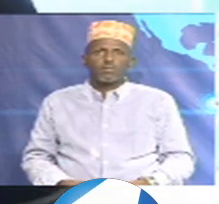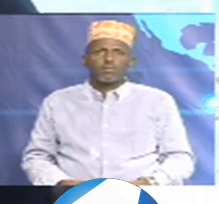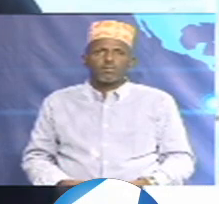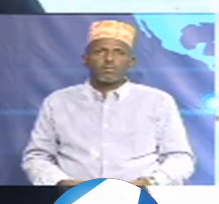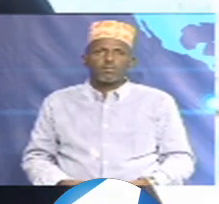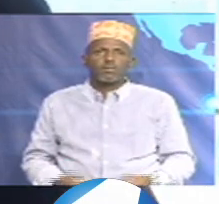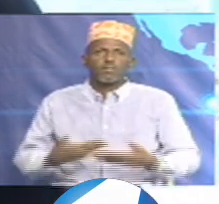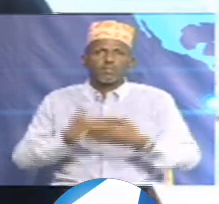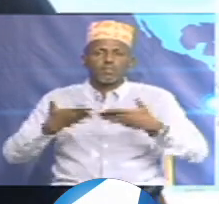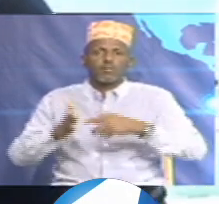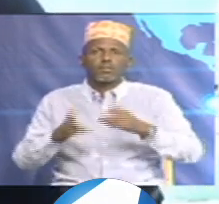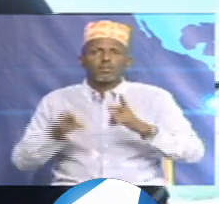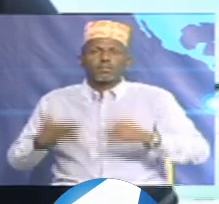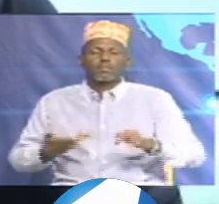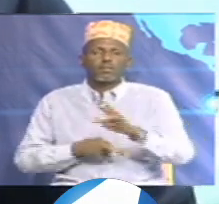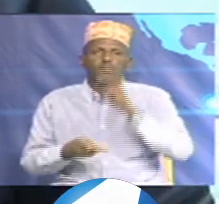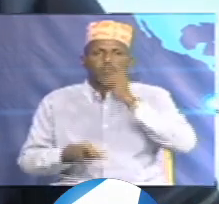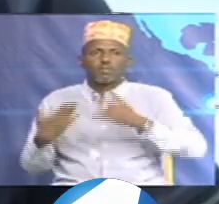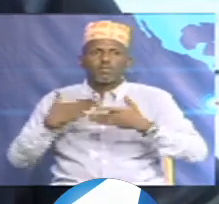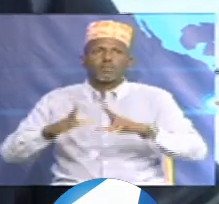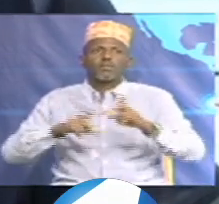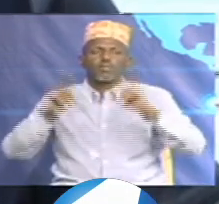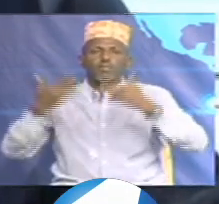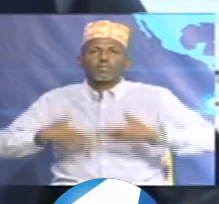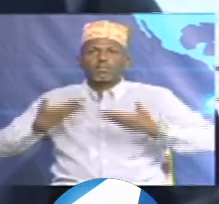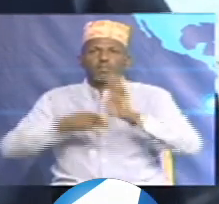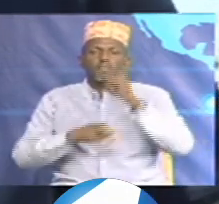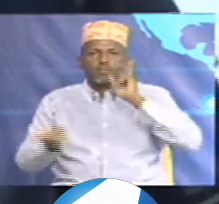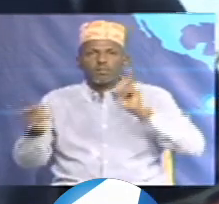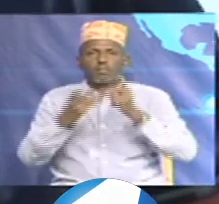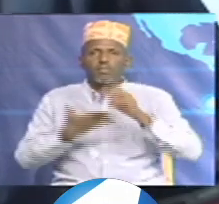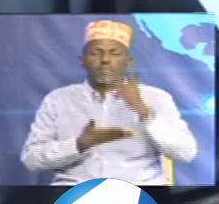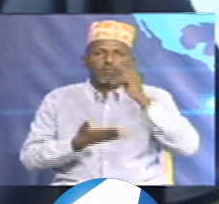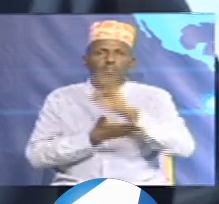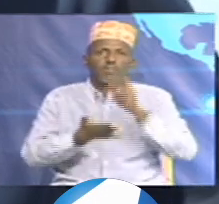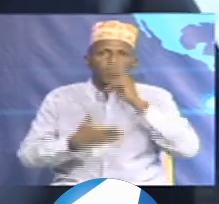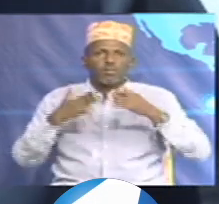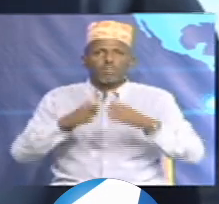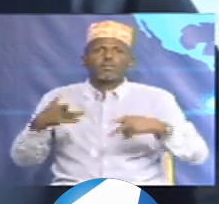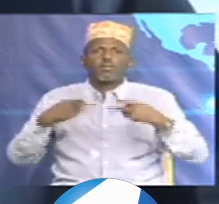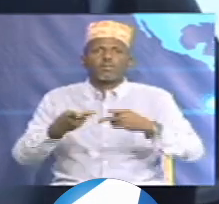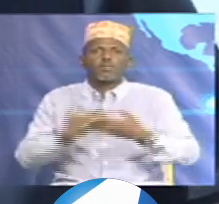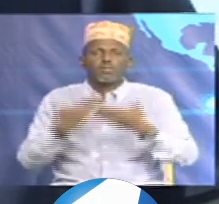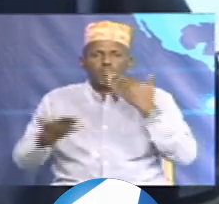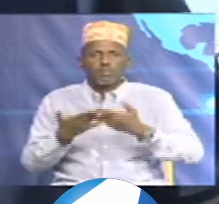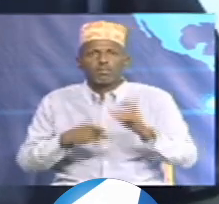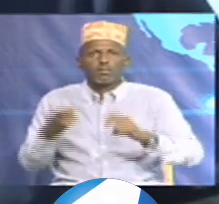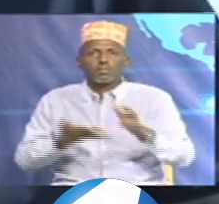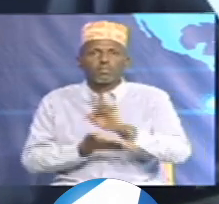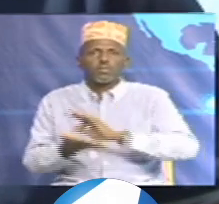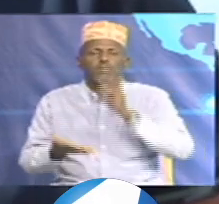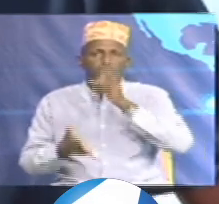Très plutôt. Donc, mais aujourd'hui, c'était une occasion de se revoir. Et nous